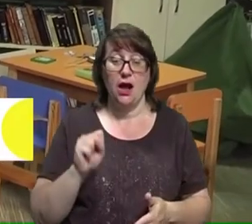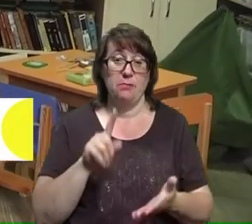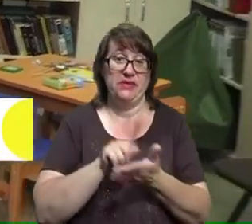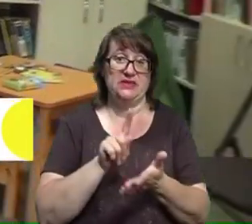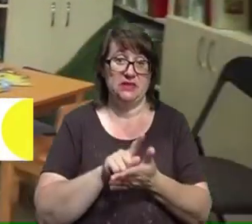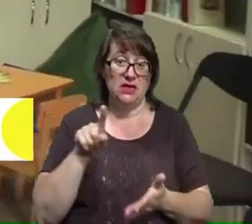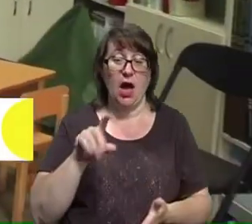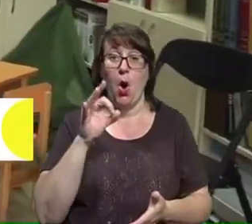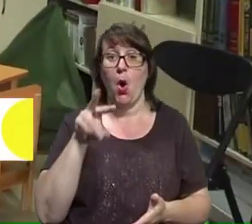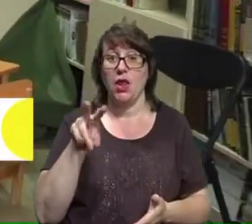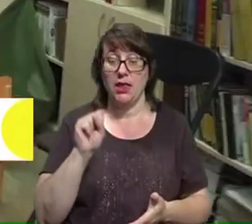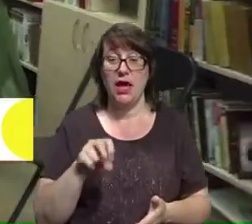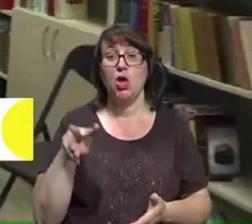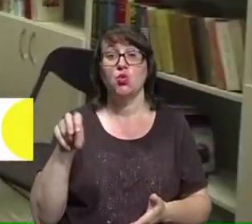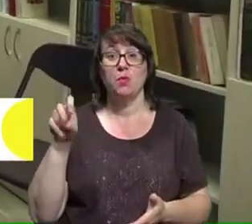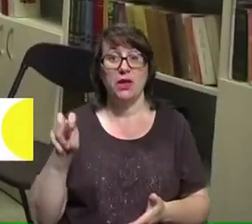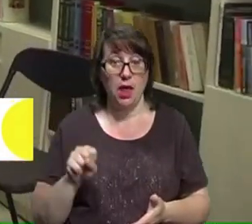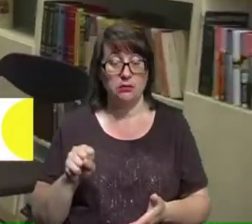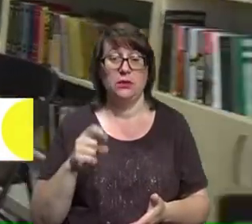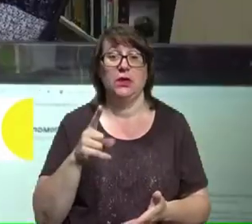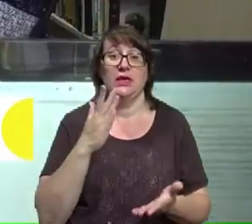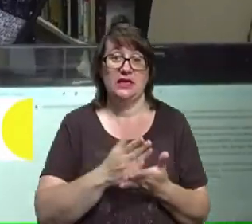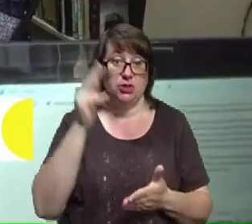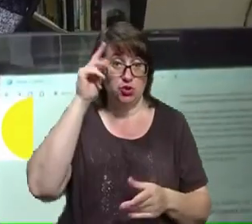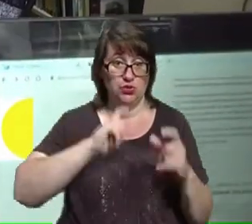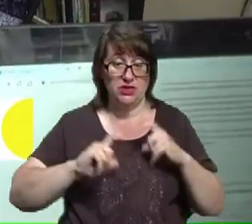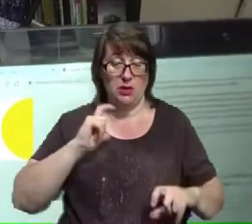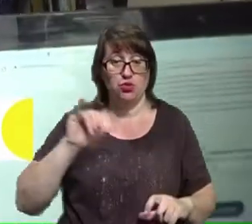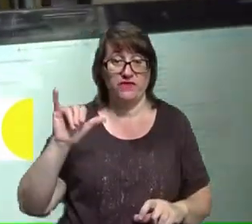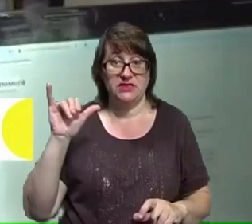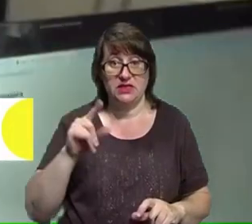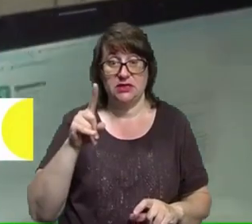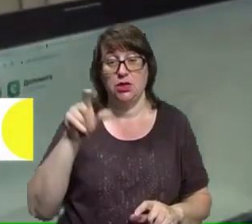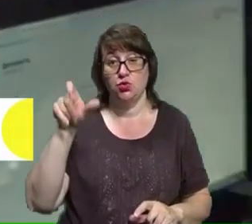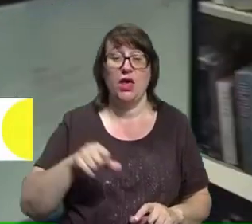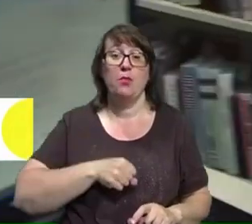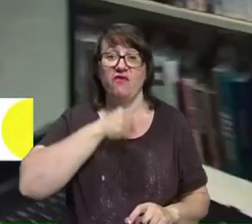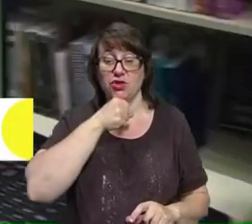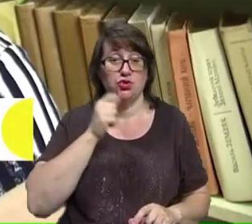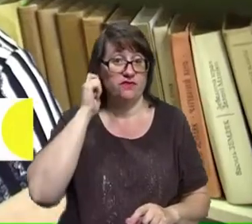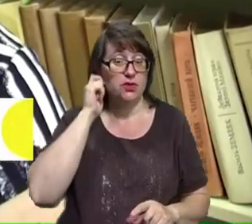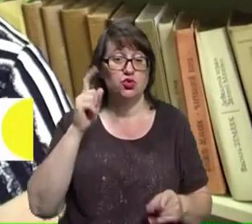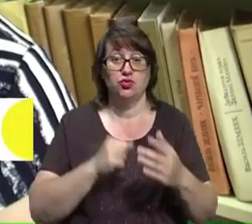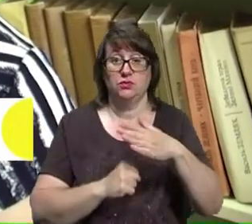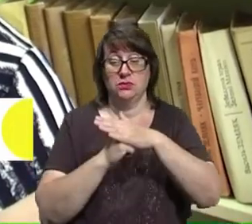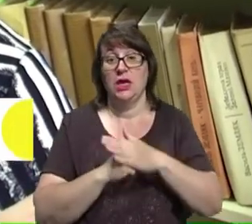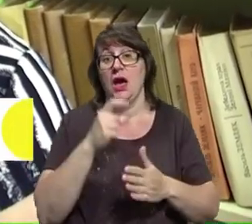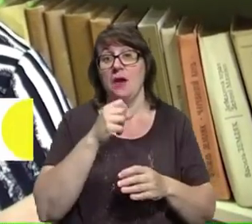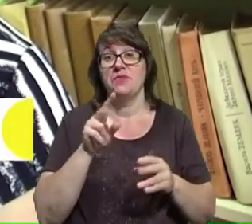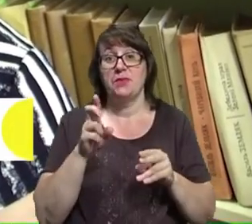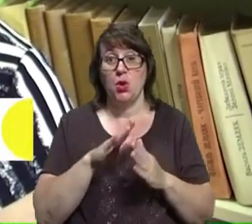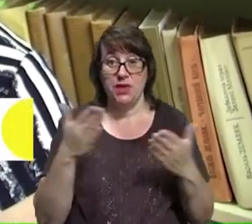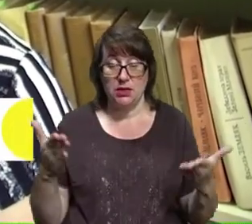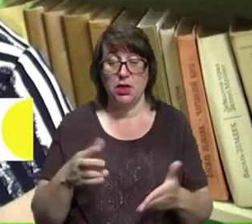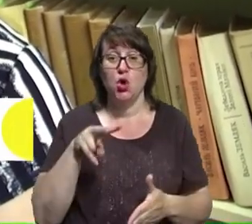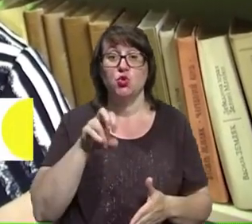Моделова та Людмила Прокоф'єва є студентками Університету людей поважного віку, що діє на базі бібліотек. Людмила Прокоф'єва говорить,